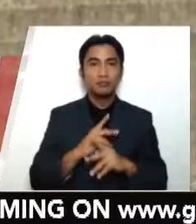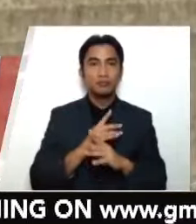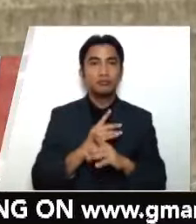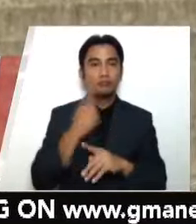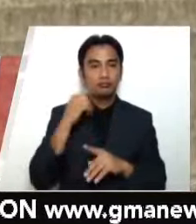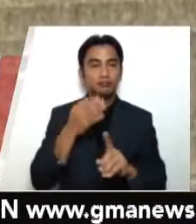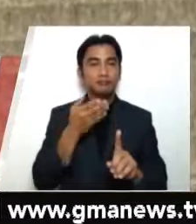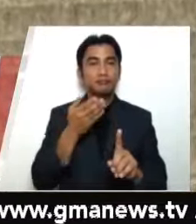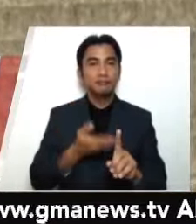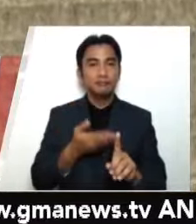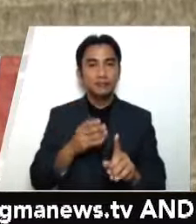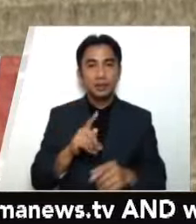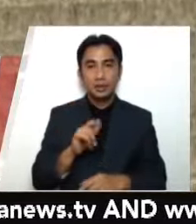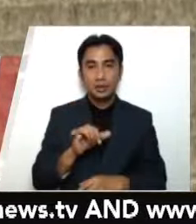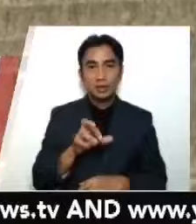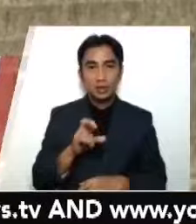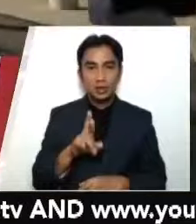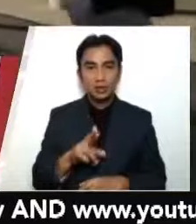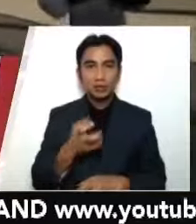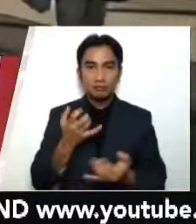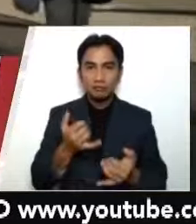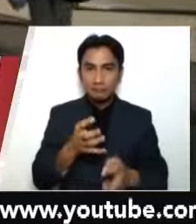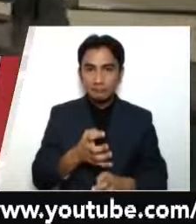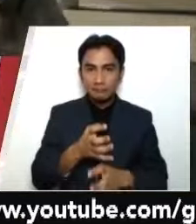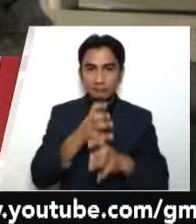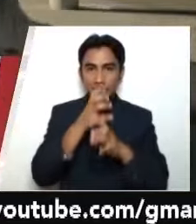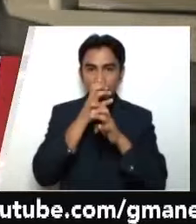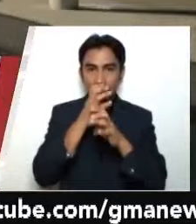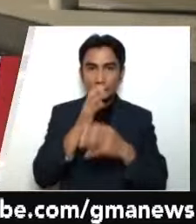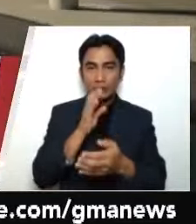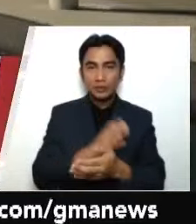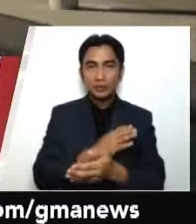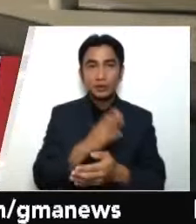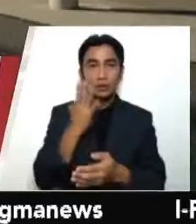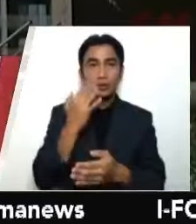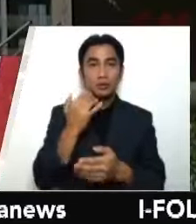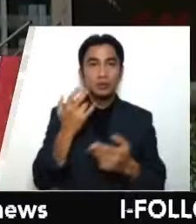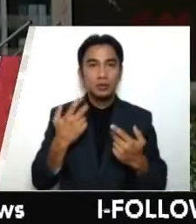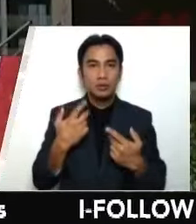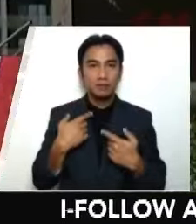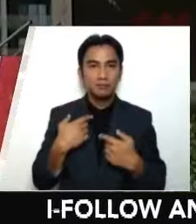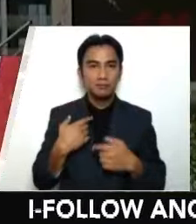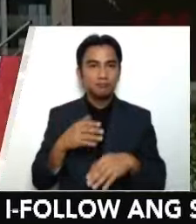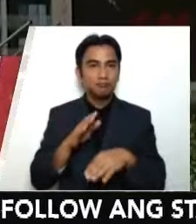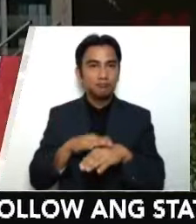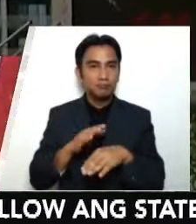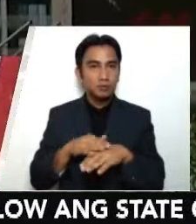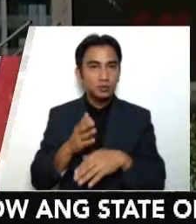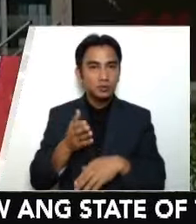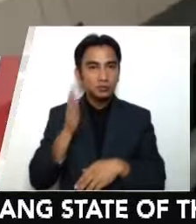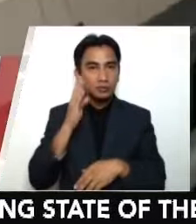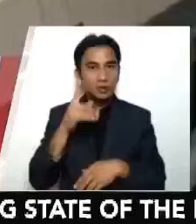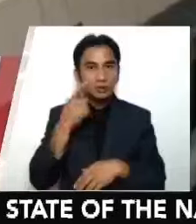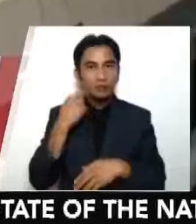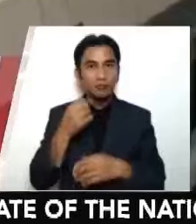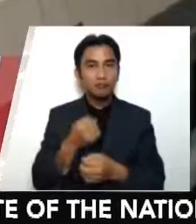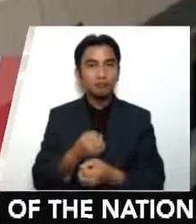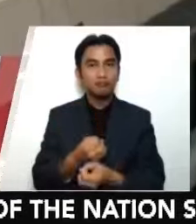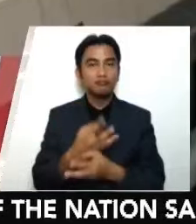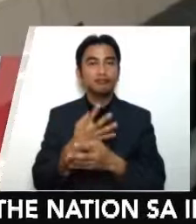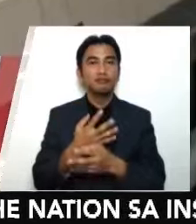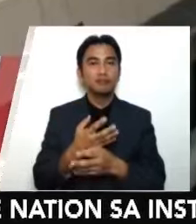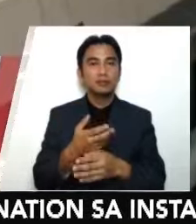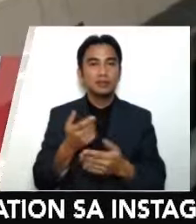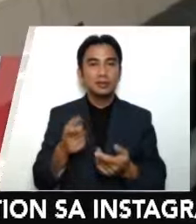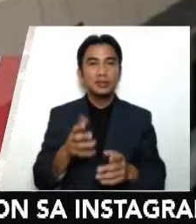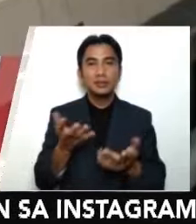lalong hinigpitan kasunod ng banta ng terrorist attack sa kinanselang concert niya sa vienna